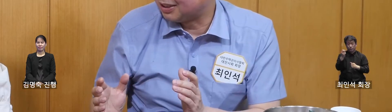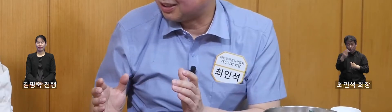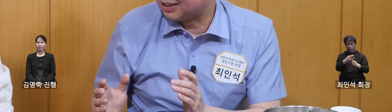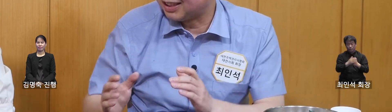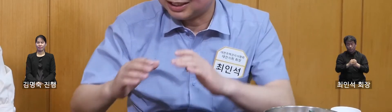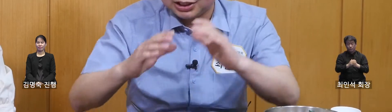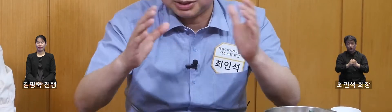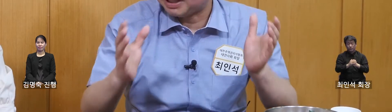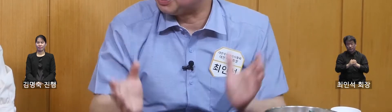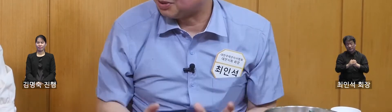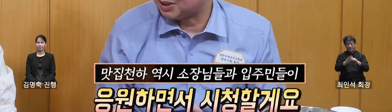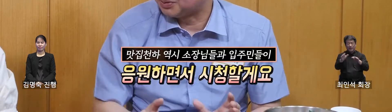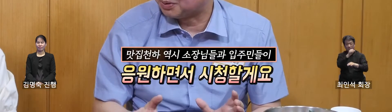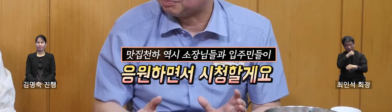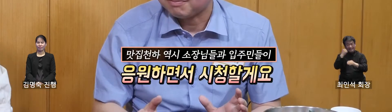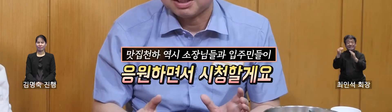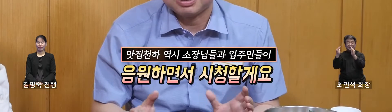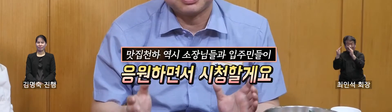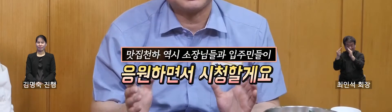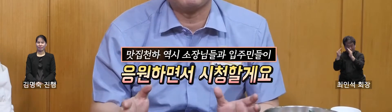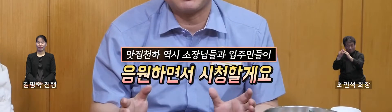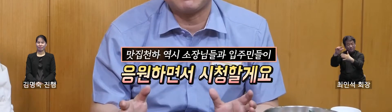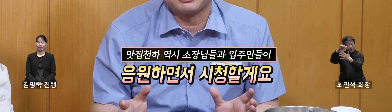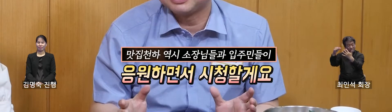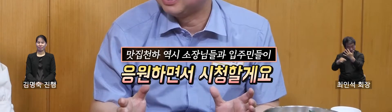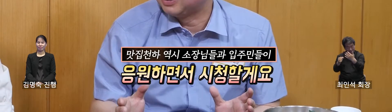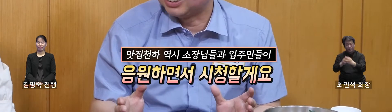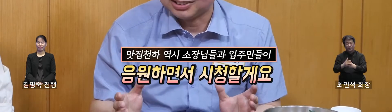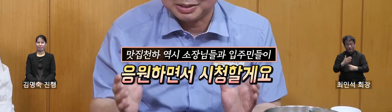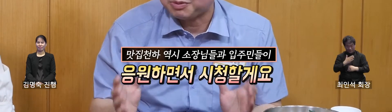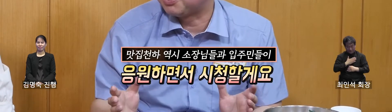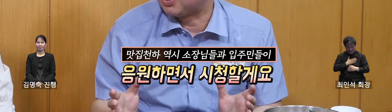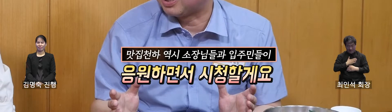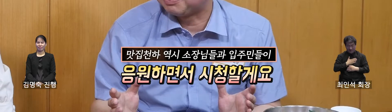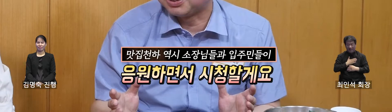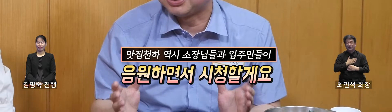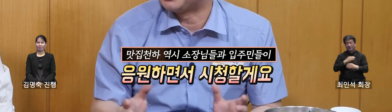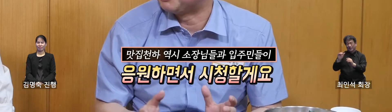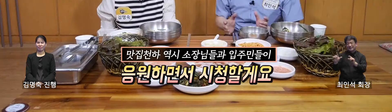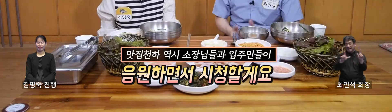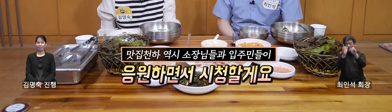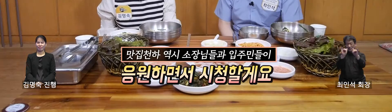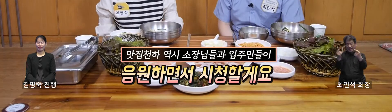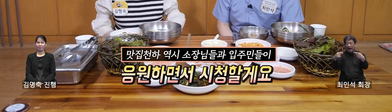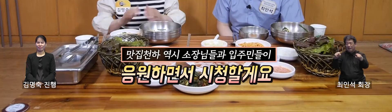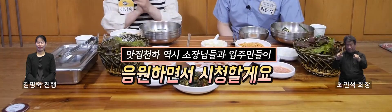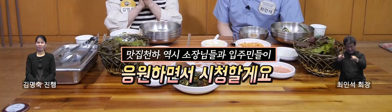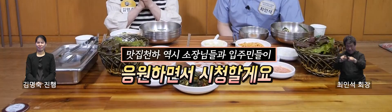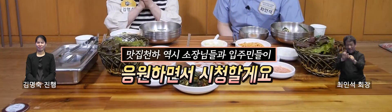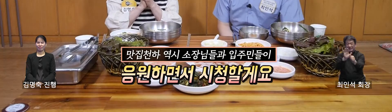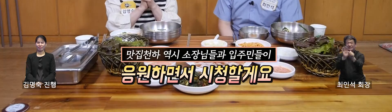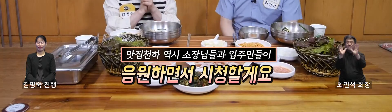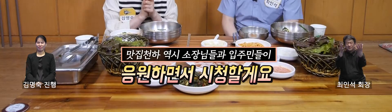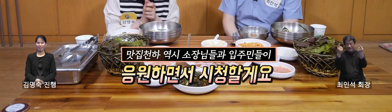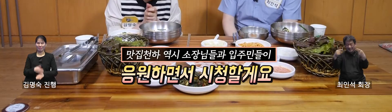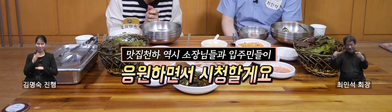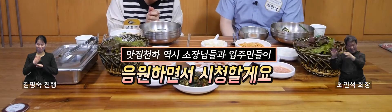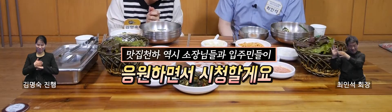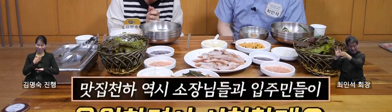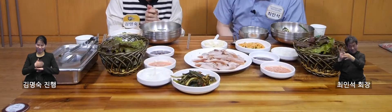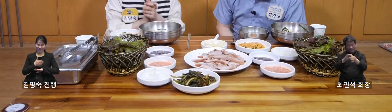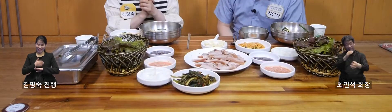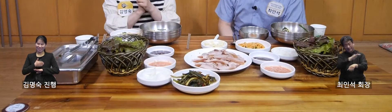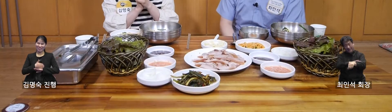우리 MC가 진행하시는 이 맛집 천하도 우리 소장님들과 우리 입주민들과 앞으로 응원하면서 열심히 지켜보겠습니다.